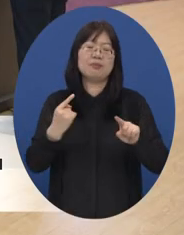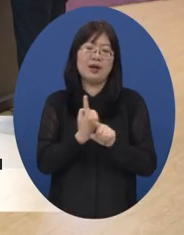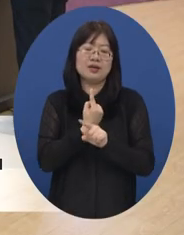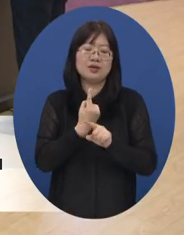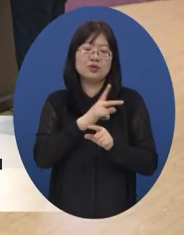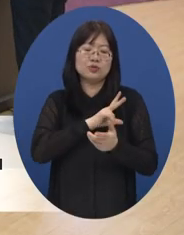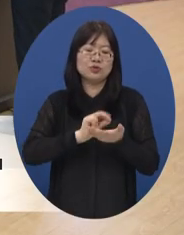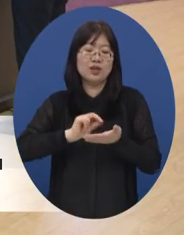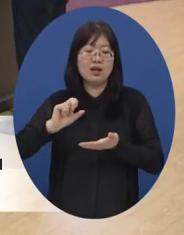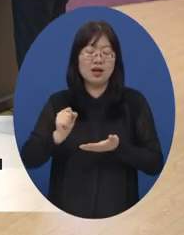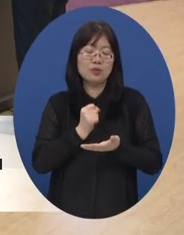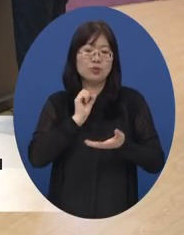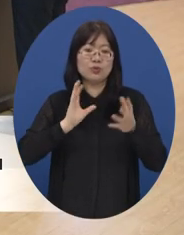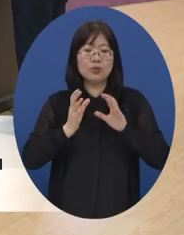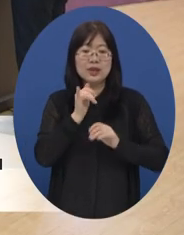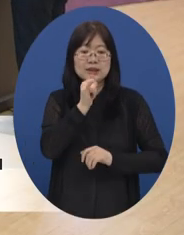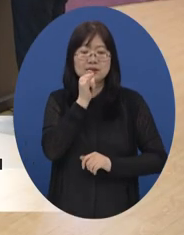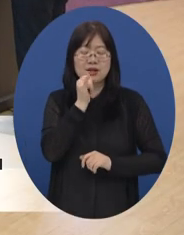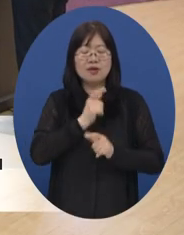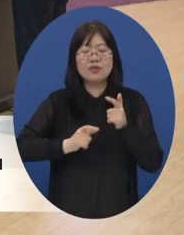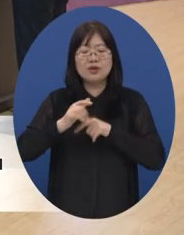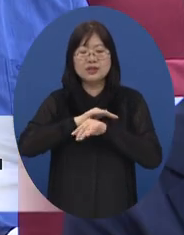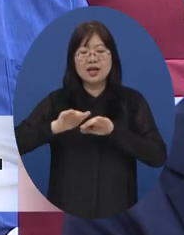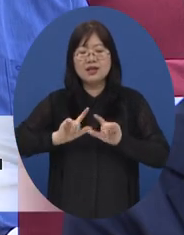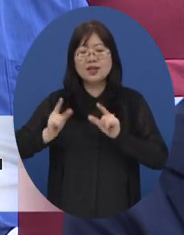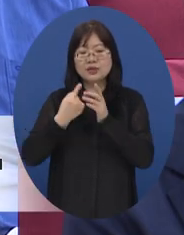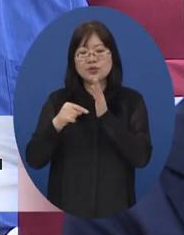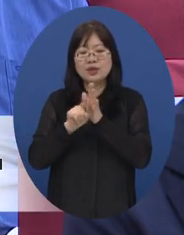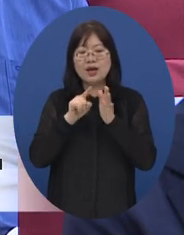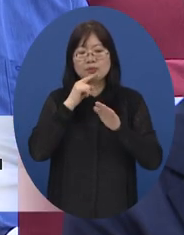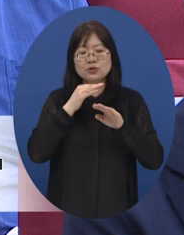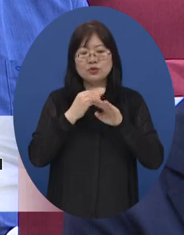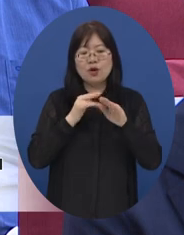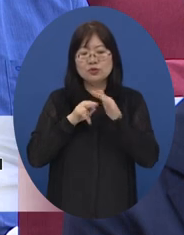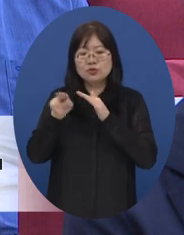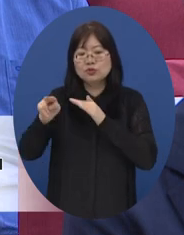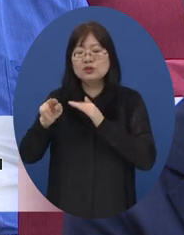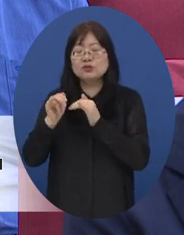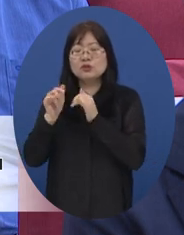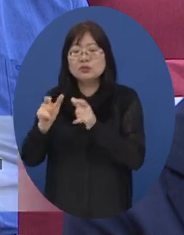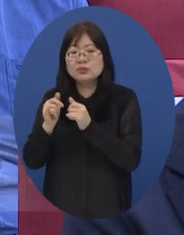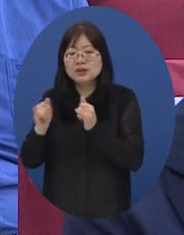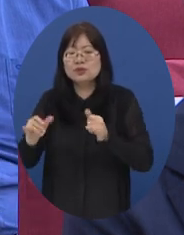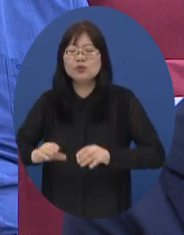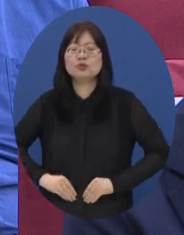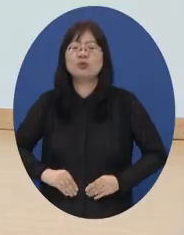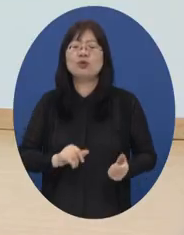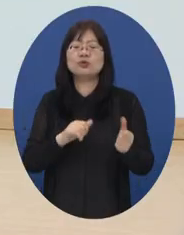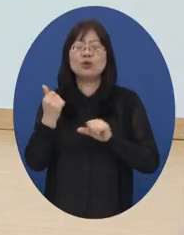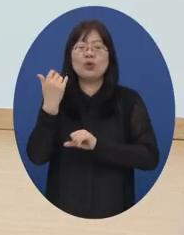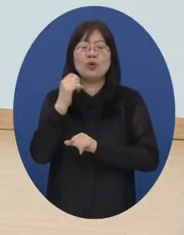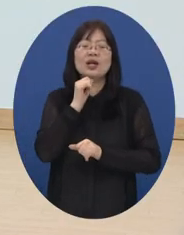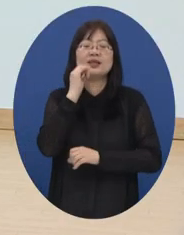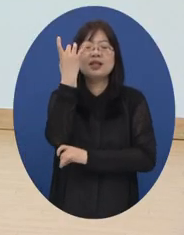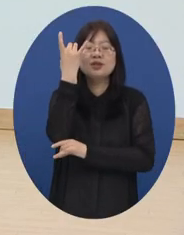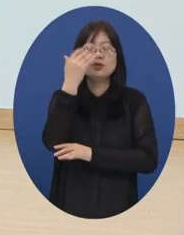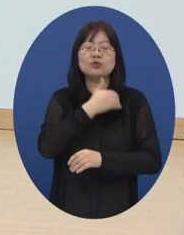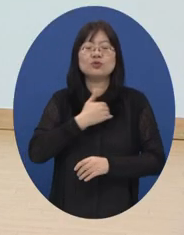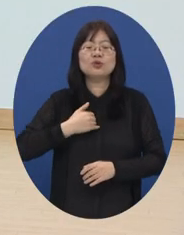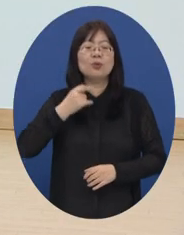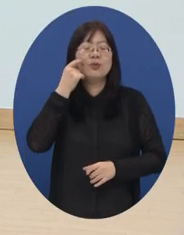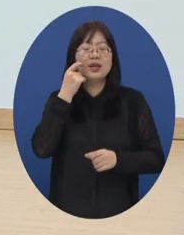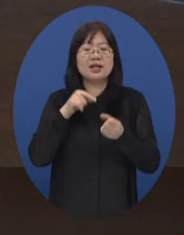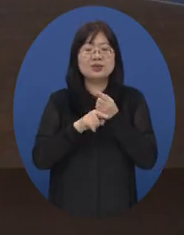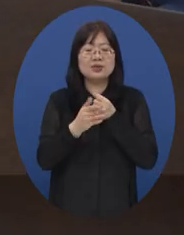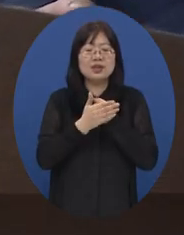다를지도 연인 통로에서 좀 더 잘 살기 위해 탈북한 주민이 굶어 죽었다며 이는 가난의 기준을 충족하지 못했다는 이유로